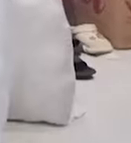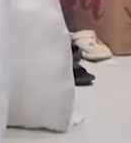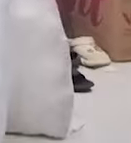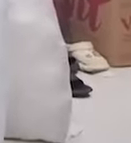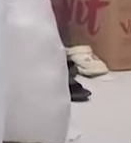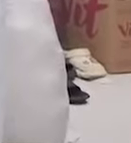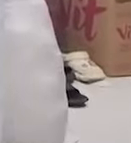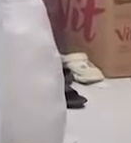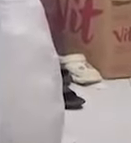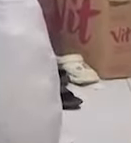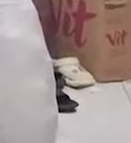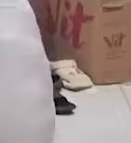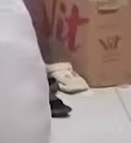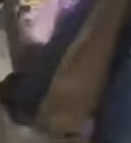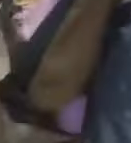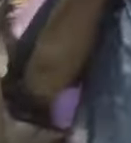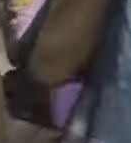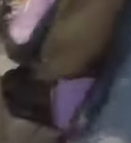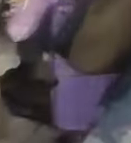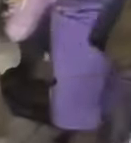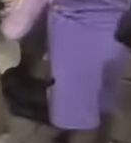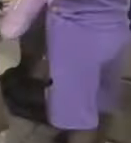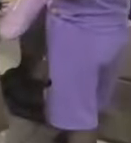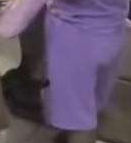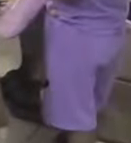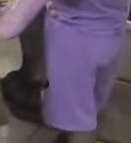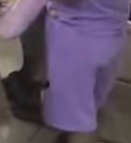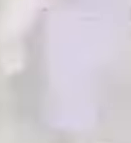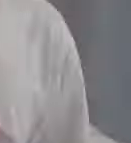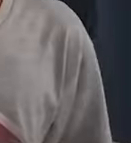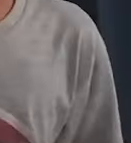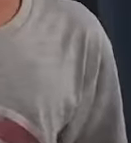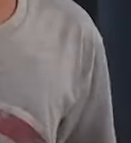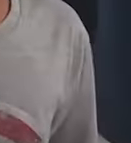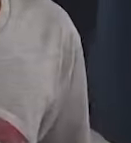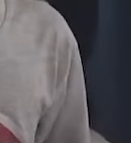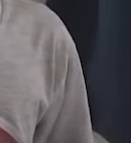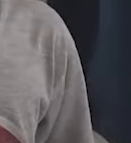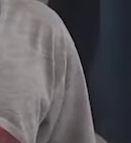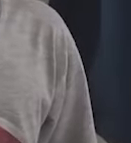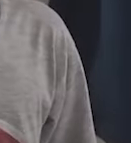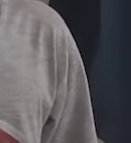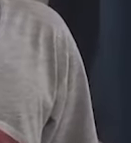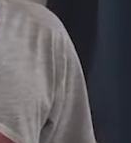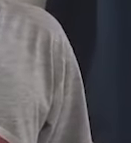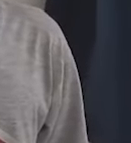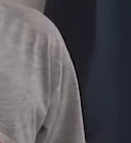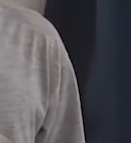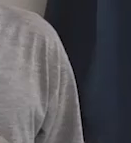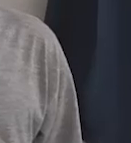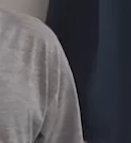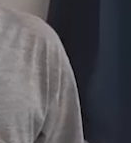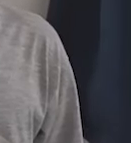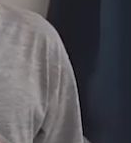sekolah. Meski harga seragam naik, namun tidak mengurangi jumlah pembeli. Alhamdulillah sih ada kenaikan, tapi nggak signifikan